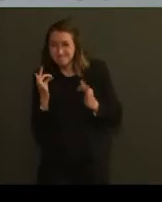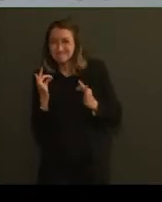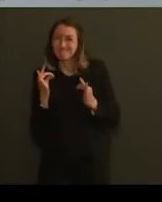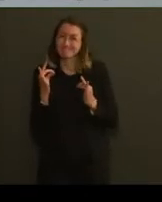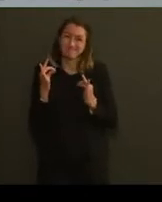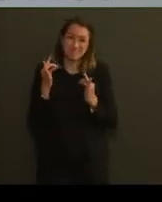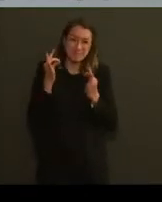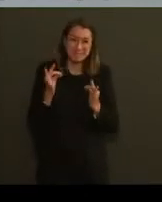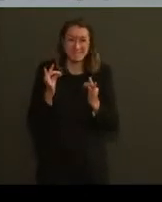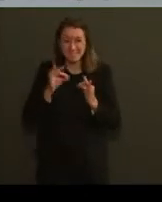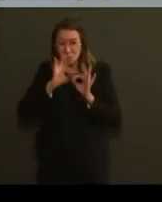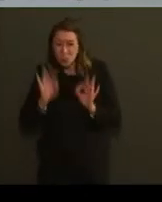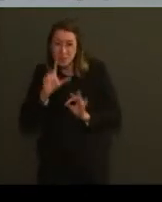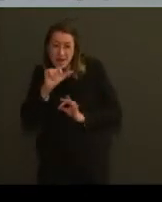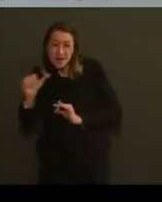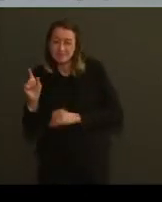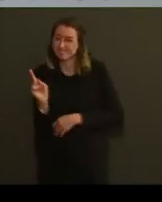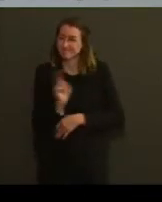niveau du nombre de nouveaux cas.